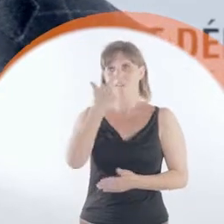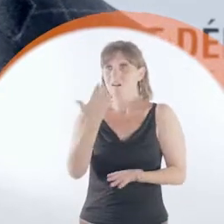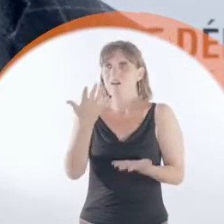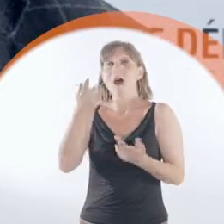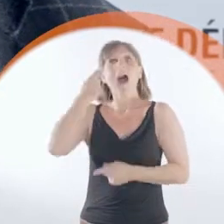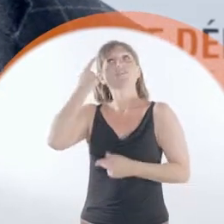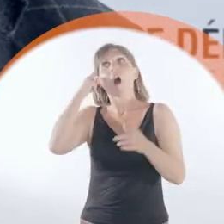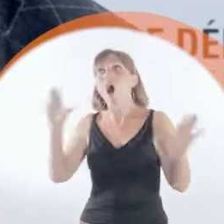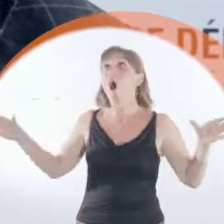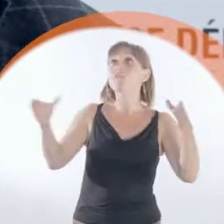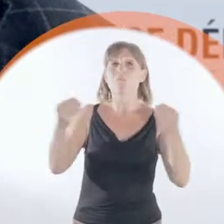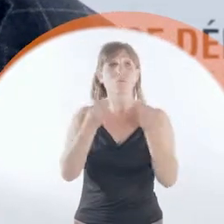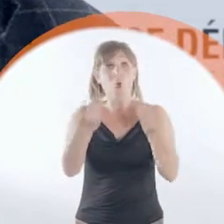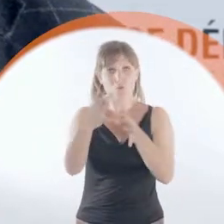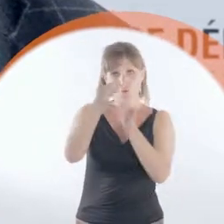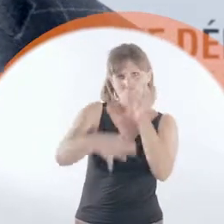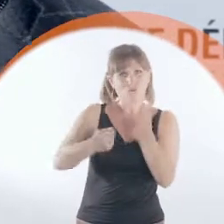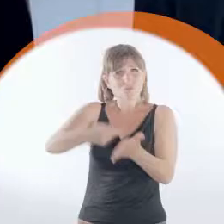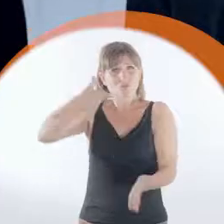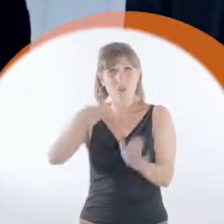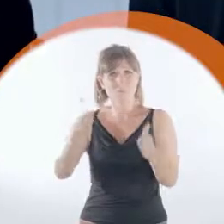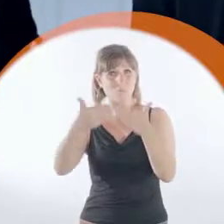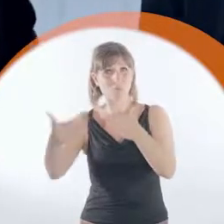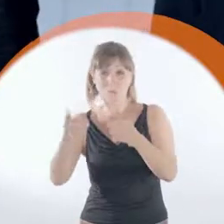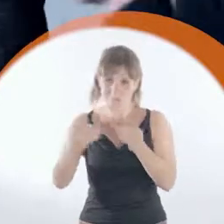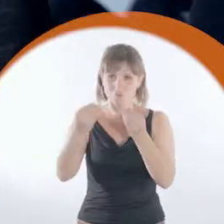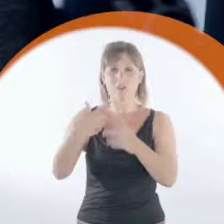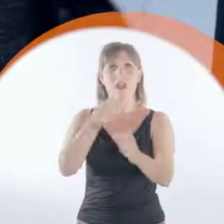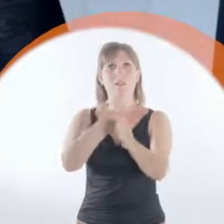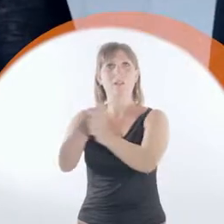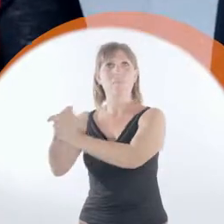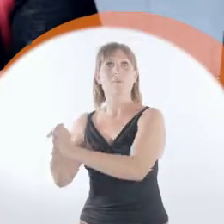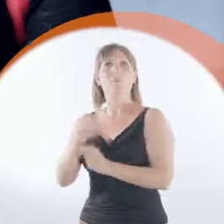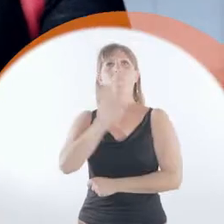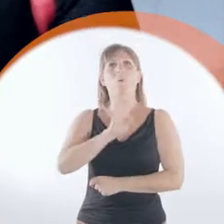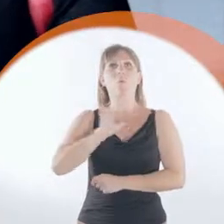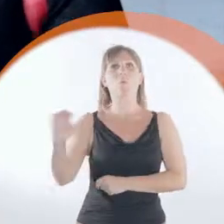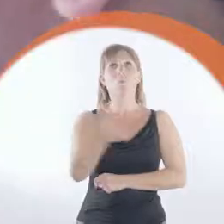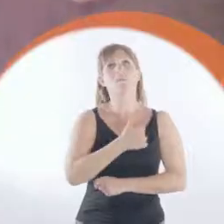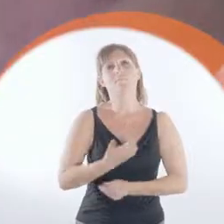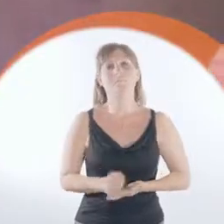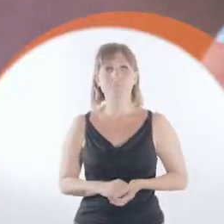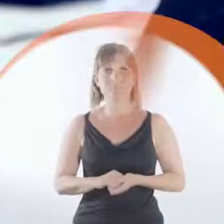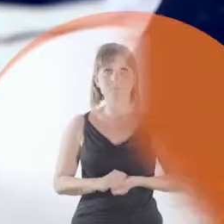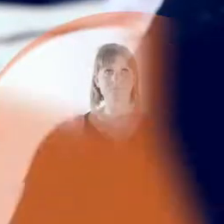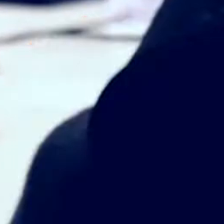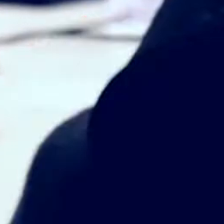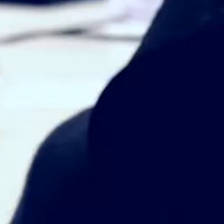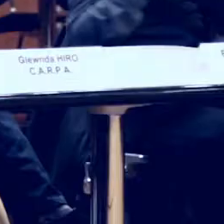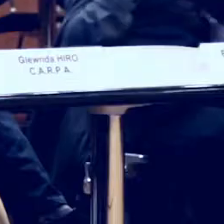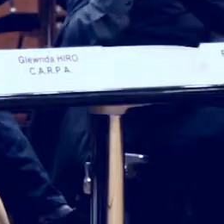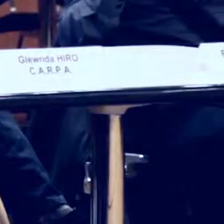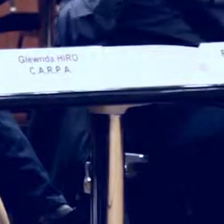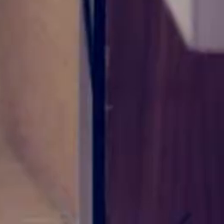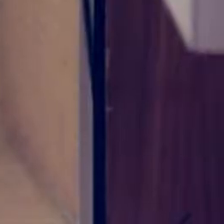'intelligence collective, trouver des bonnes solutions, pas forcément très chers, mais qui répondent aux attentes de chacun. Je vous remercie.'est ça.